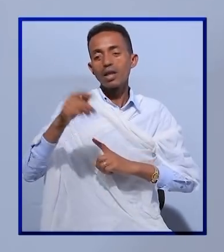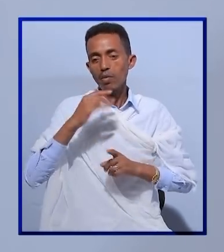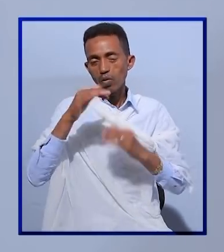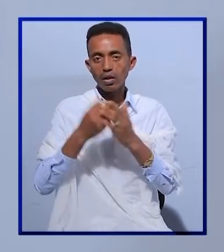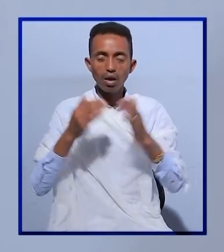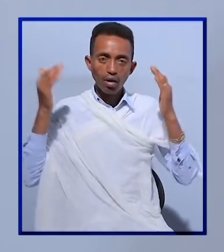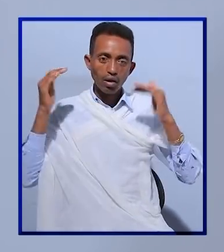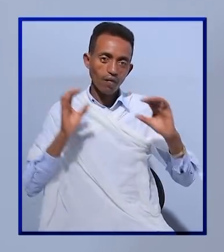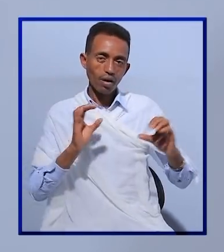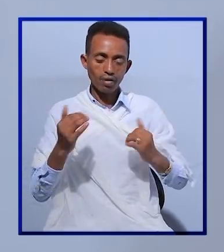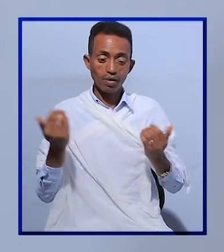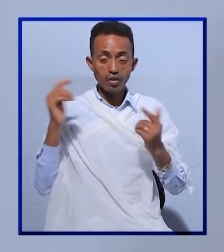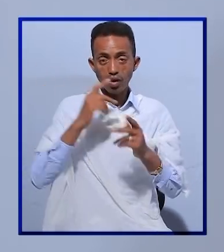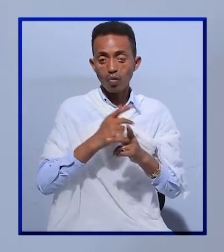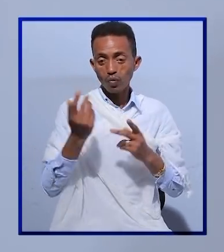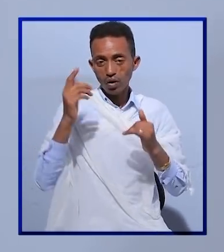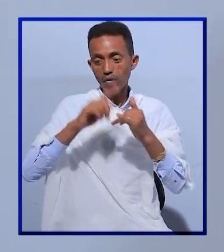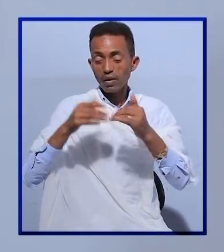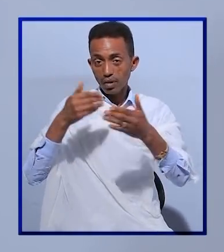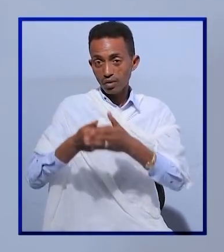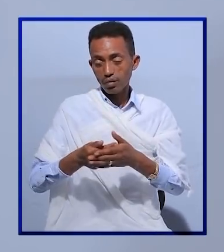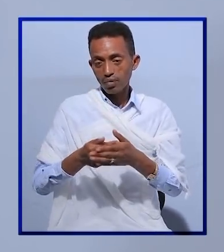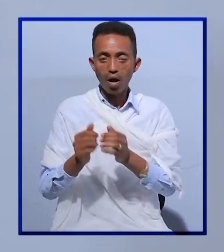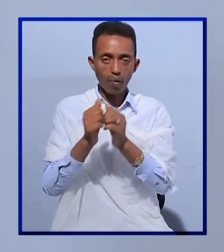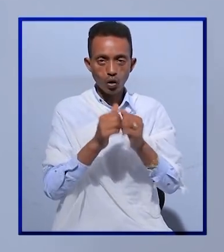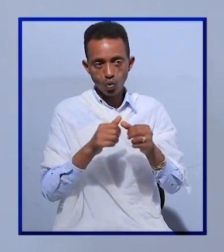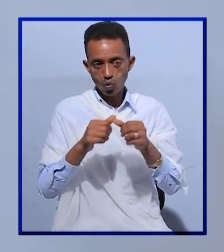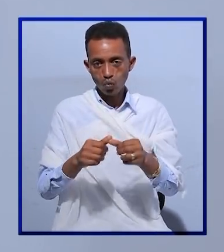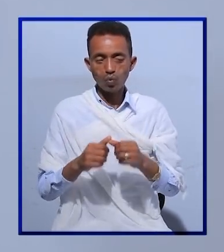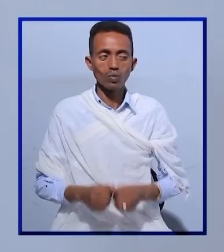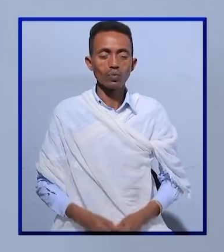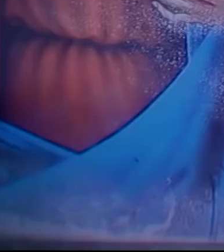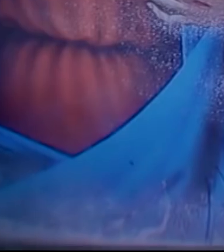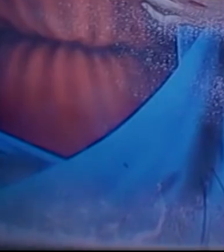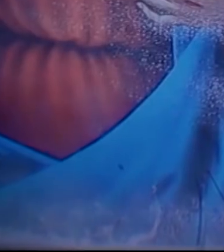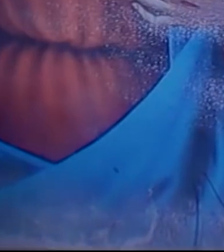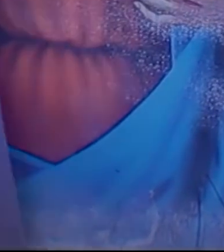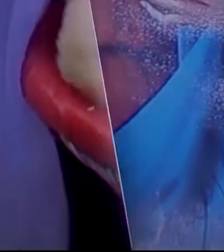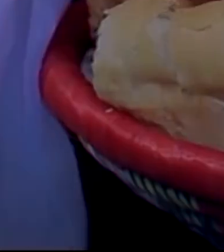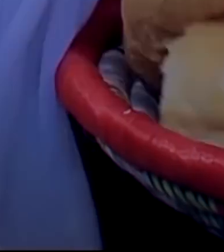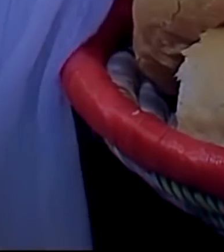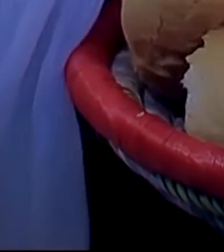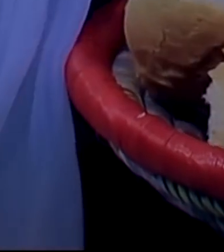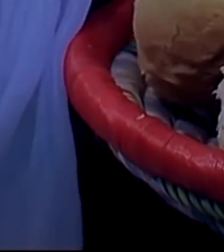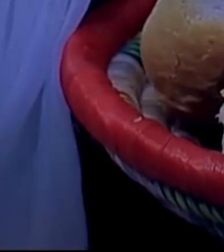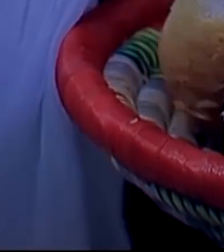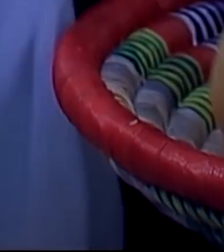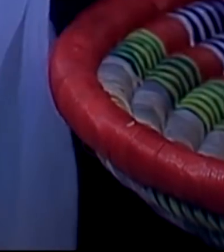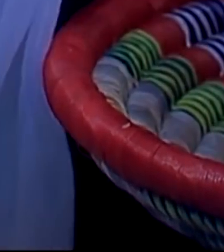ምላሽ ታገኛላችሁ ብለን ተስፋ እናደርጋለን። እስከ መርሃ ግብራችን ፍጻሜ ድረስ አብራችሁን ነው።